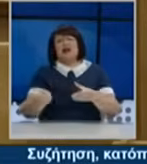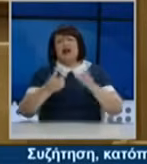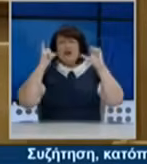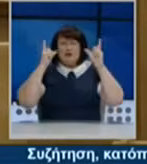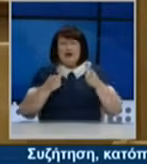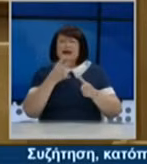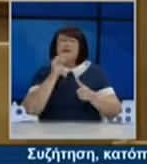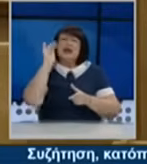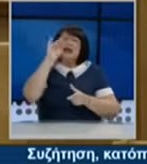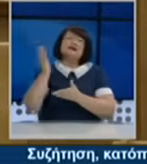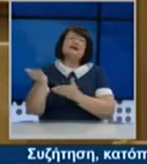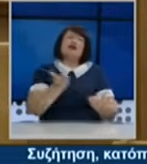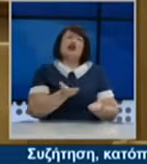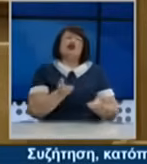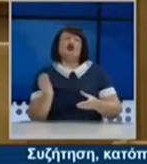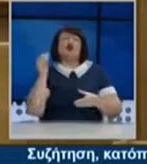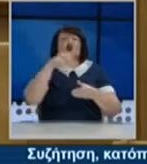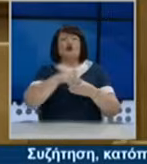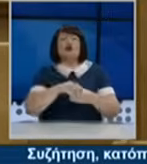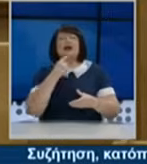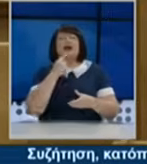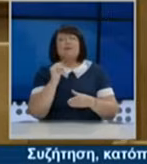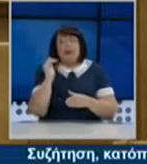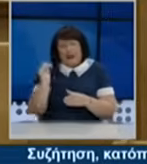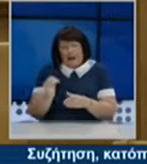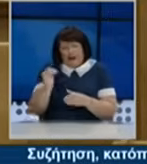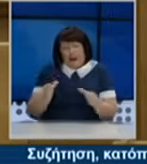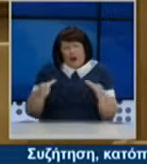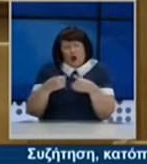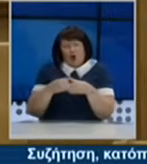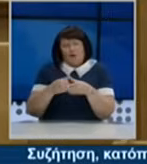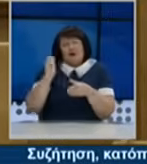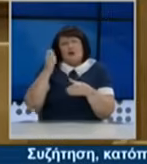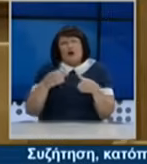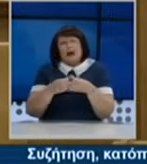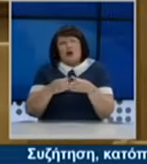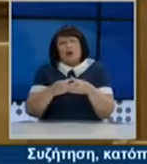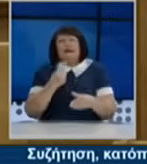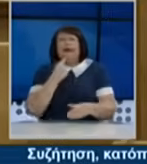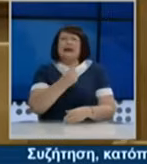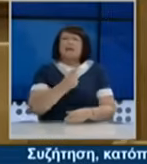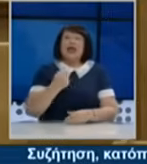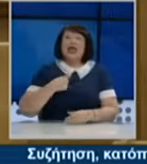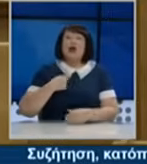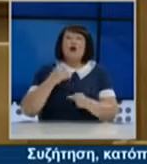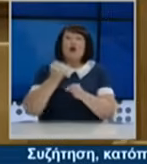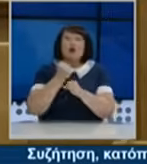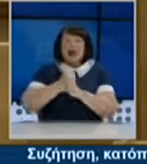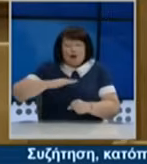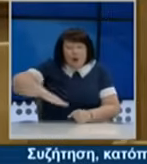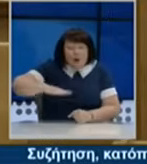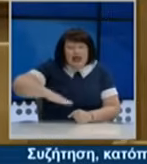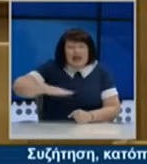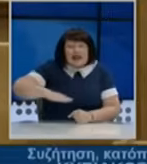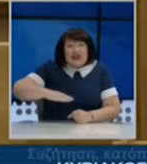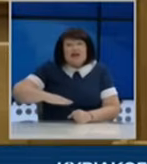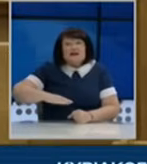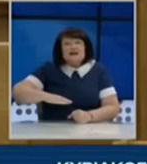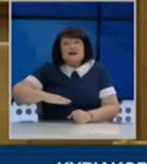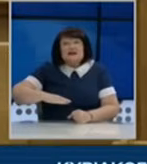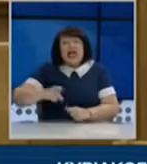φιλοξενούμενος ο Πρωθυπουργός, είπε για υποκομματίδια. Λοιπόν, ακούστε, κύριοι της Νέας Δημοκρατίας, Εγώ δούλευα από μικρό παιδί. Έφτιαξα με αίμα αυτό